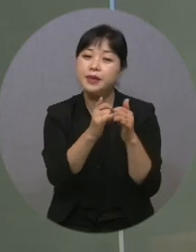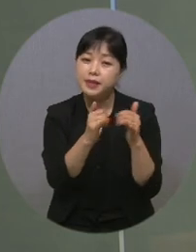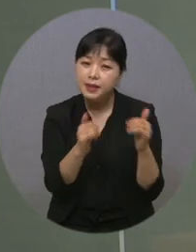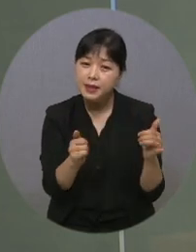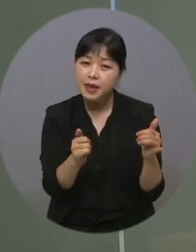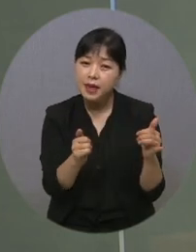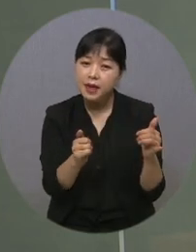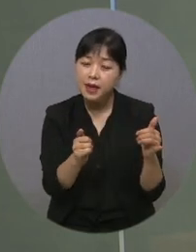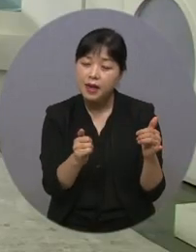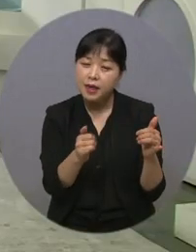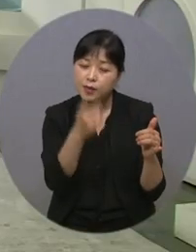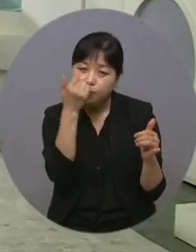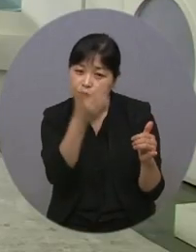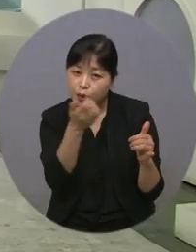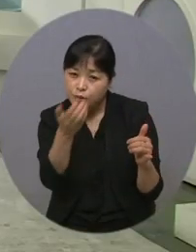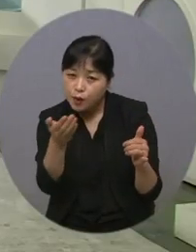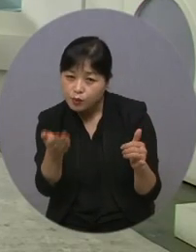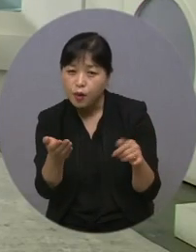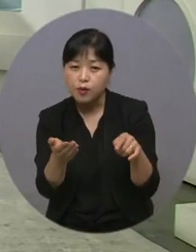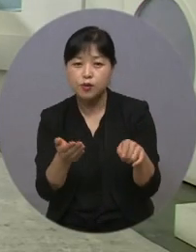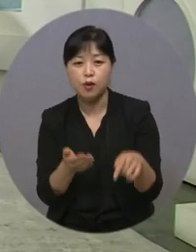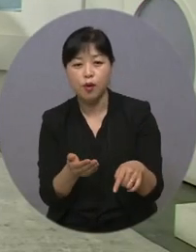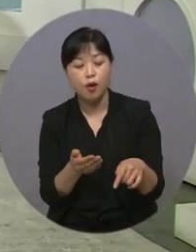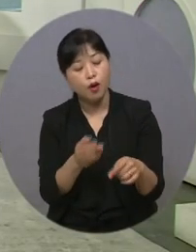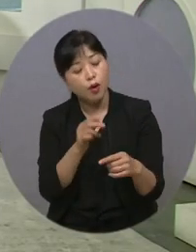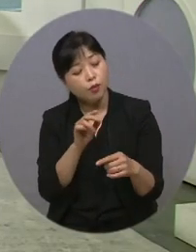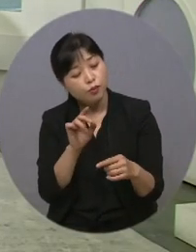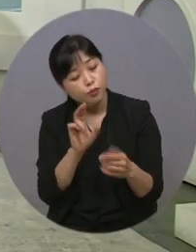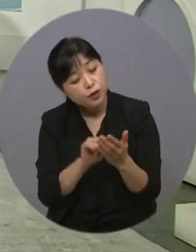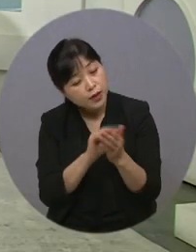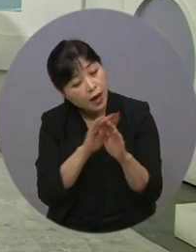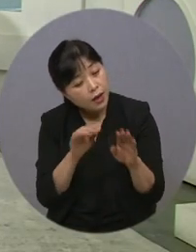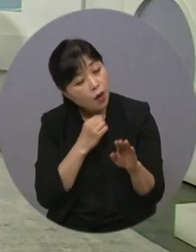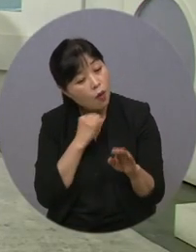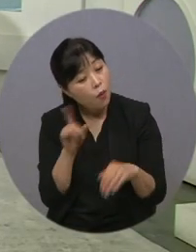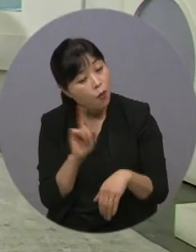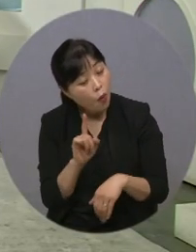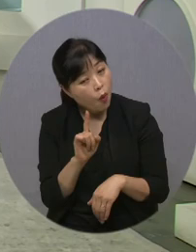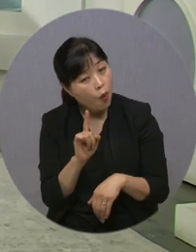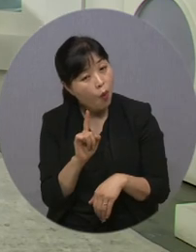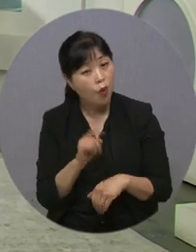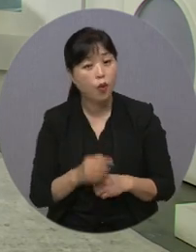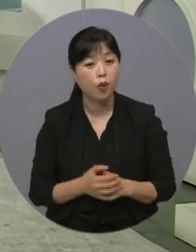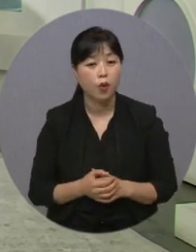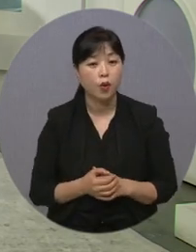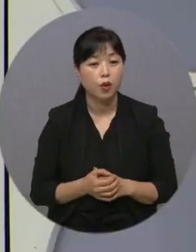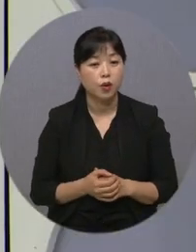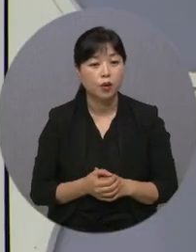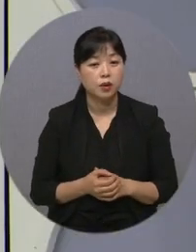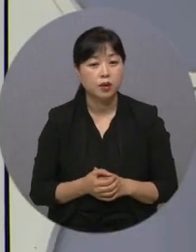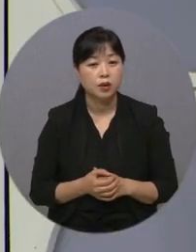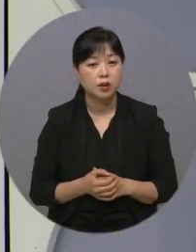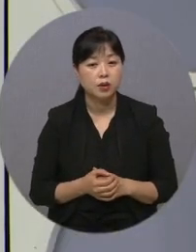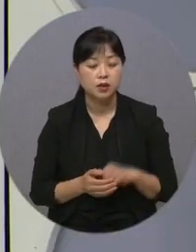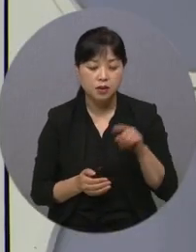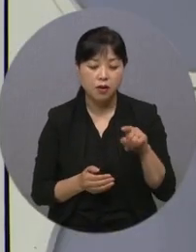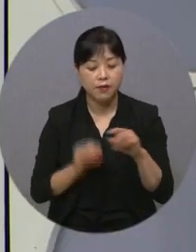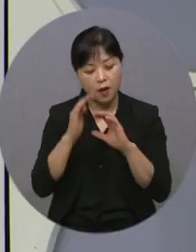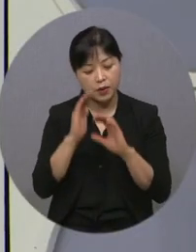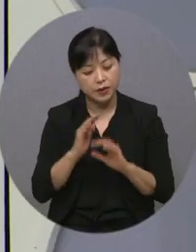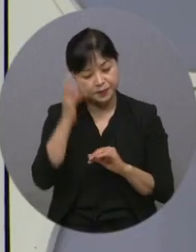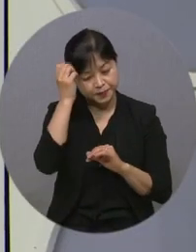몇 사람한테 수소문해서라도 무슨 문제 해결을 원하느냐. 그래서 그런 거를 이제 담고